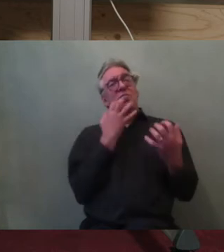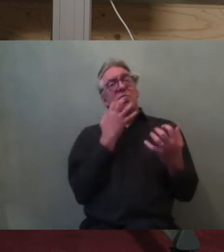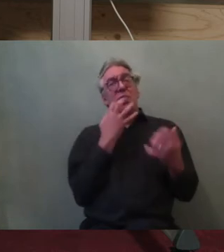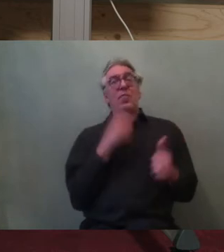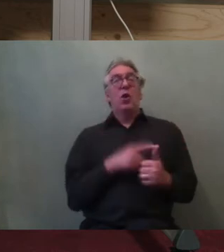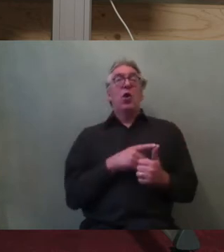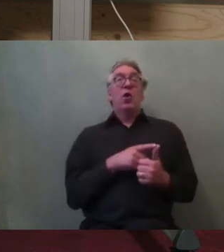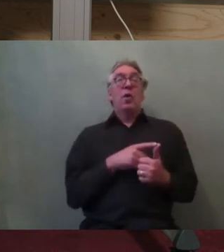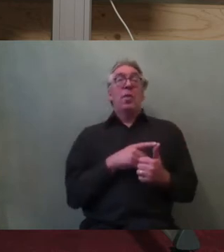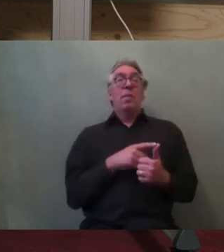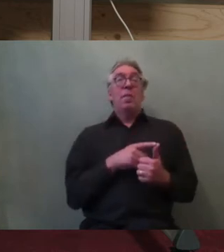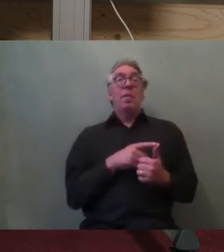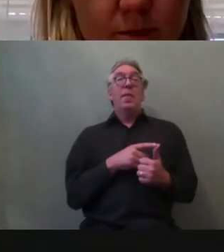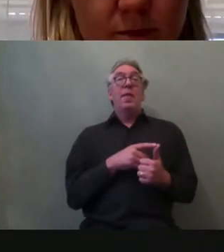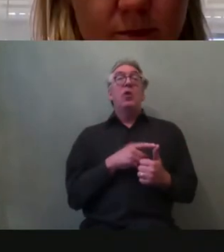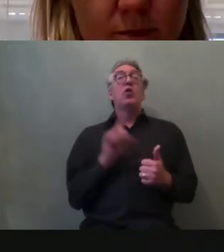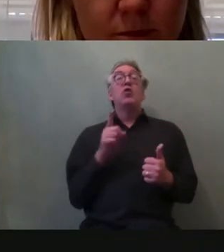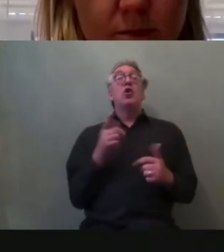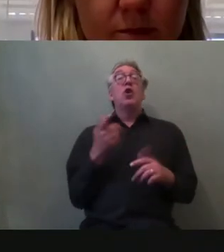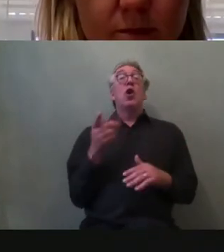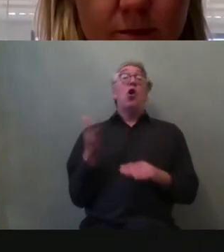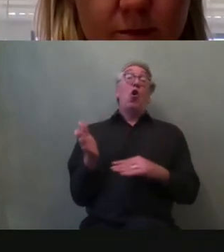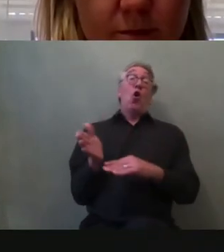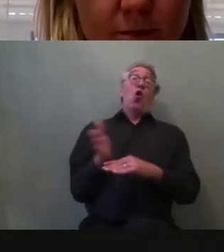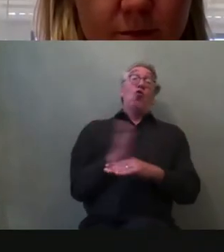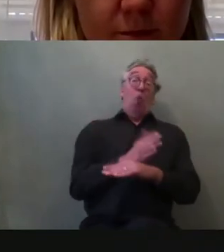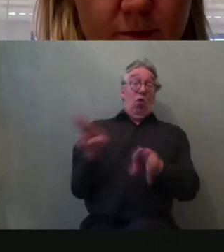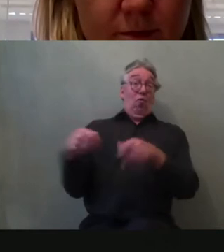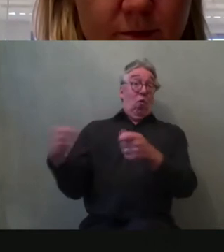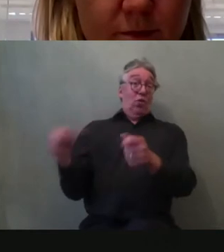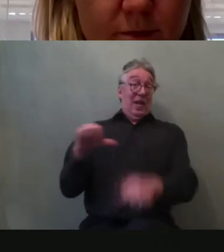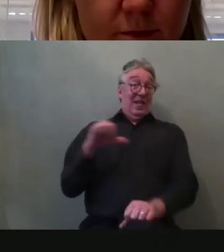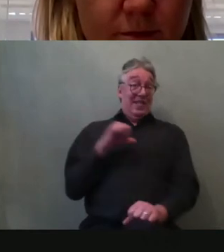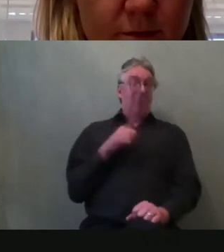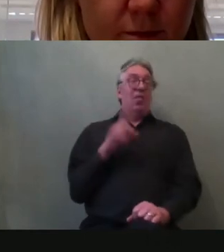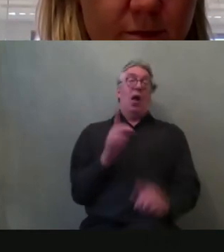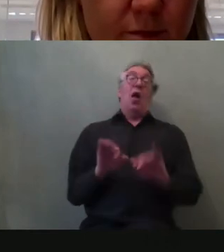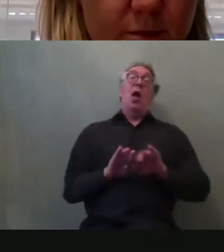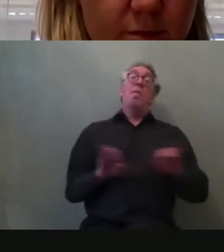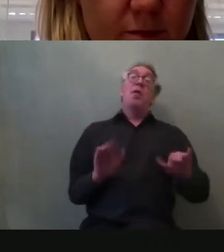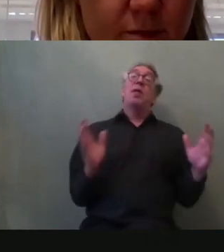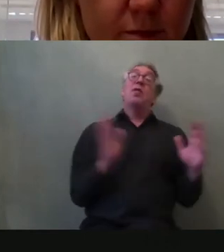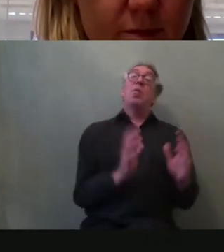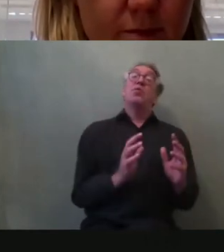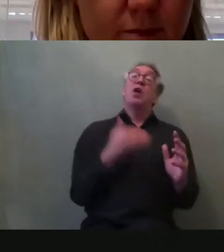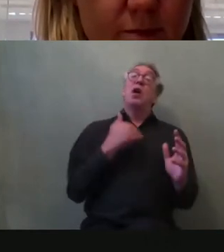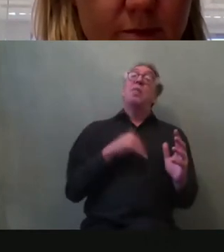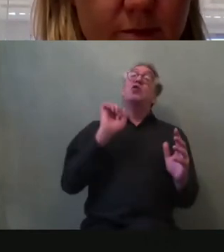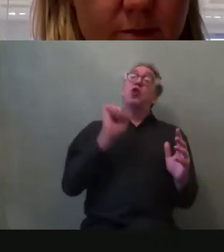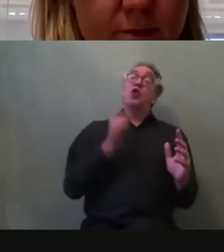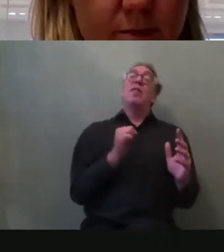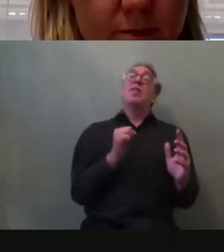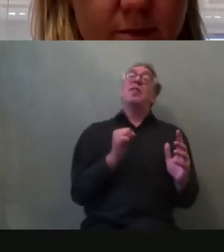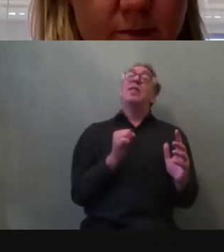is een gebeurtenis voorafgaand aan de voorstelling, waarin mensen kennis kunnen maken met de stemmen van de